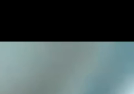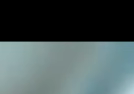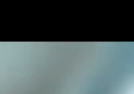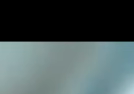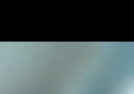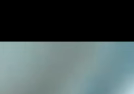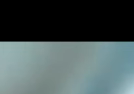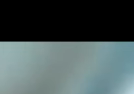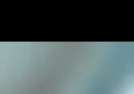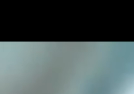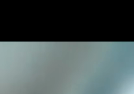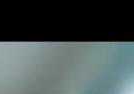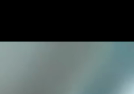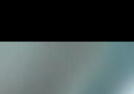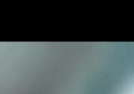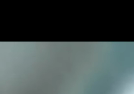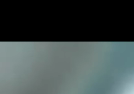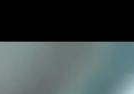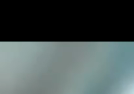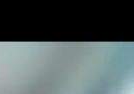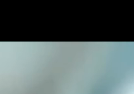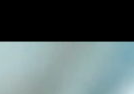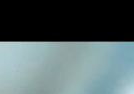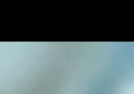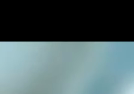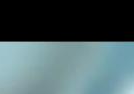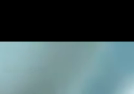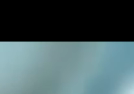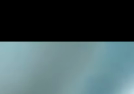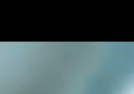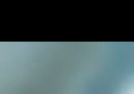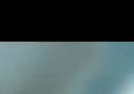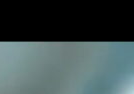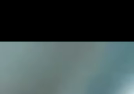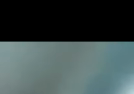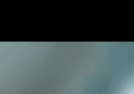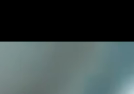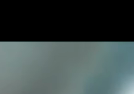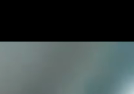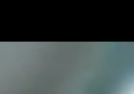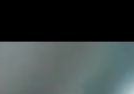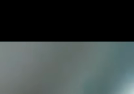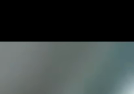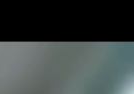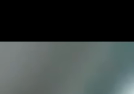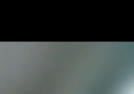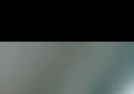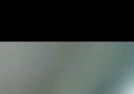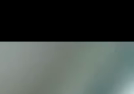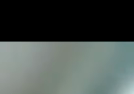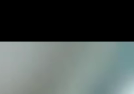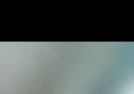samlinger. Så kommer det her, ref unntak, stemmer det ikke at ca. 80% av norske bedrifter faller inn under det som